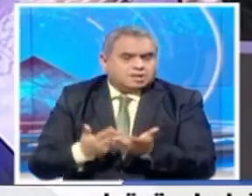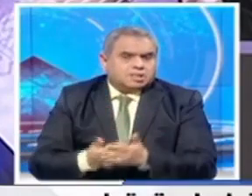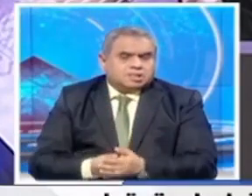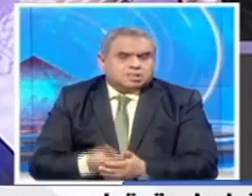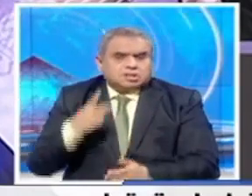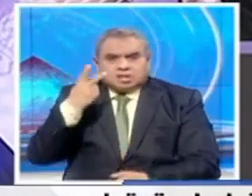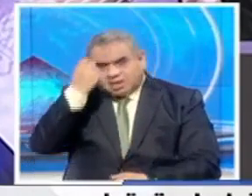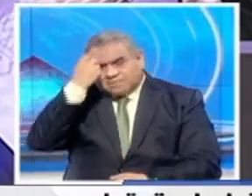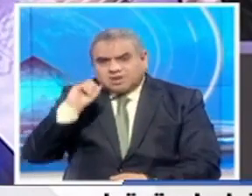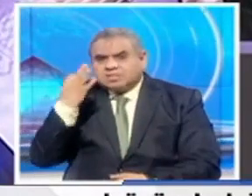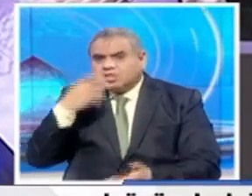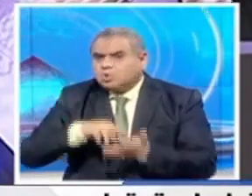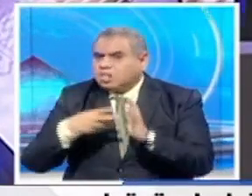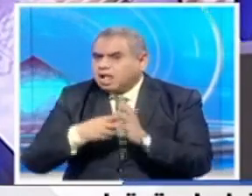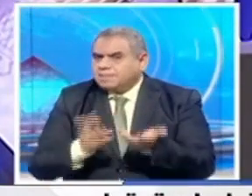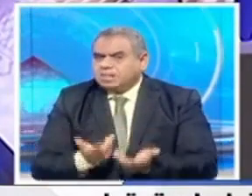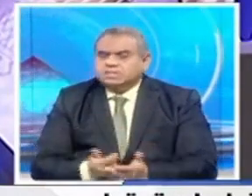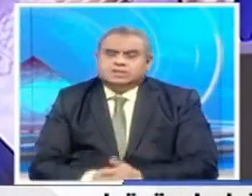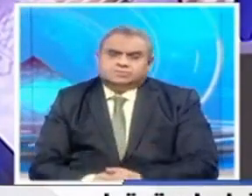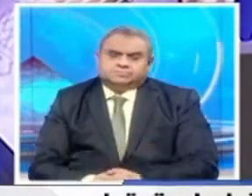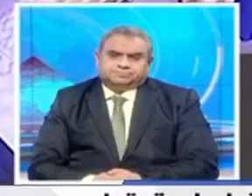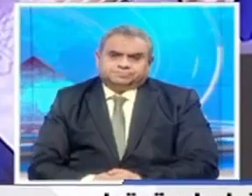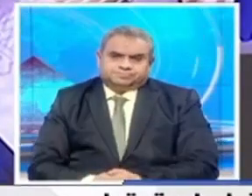طب و2013 كنا عاملين إزاي؟